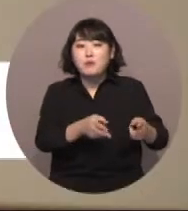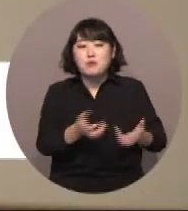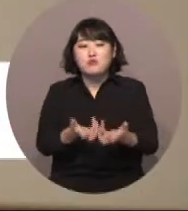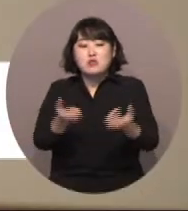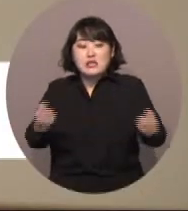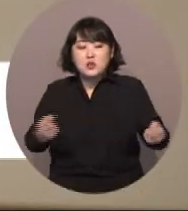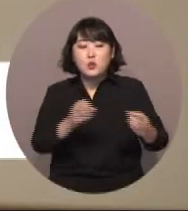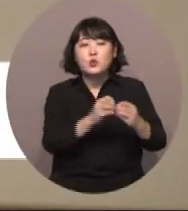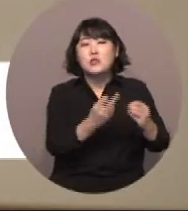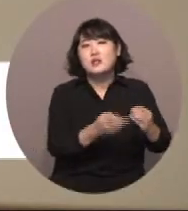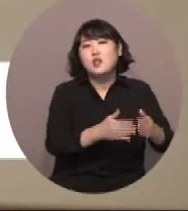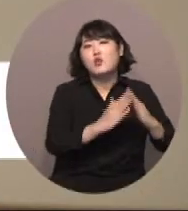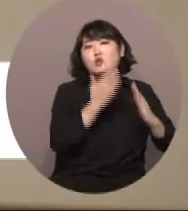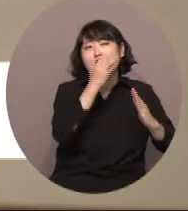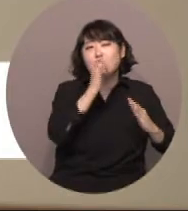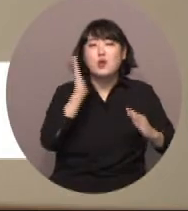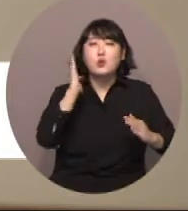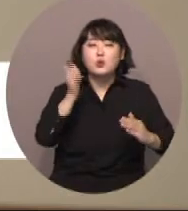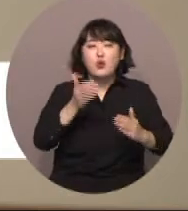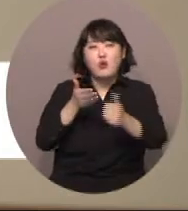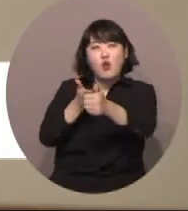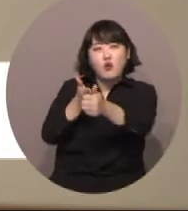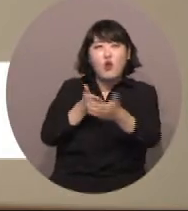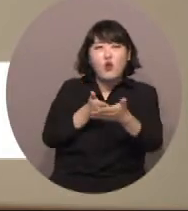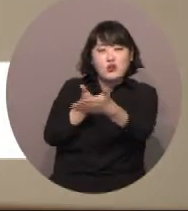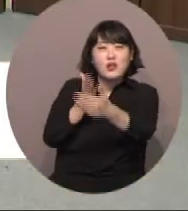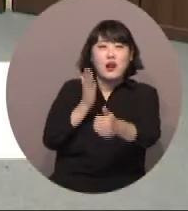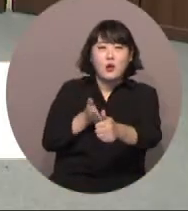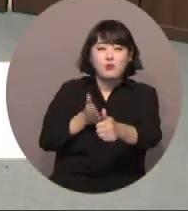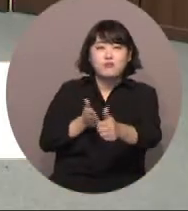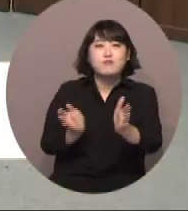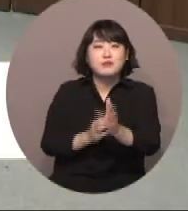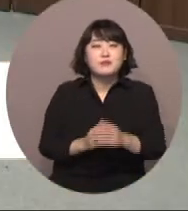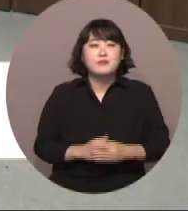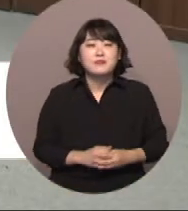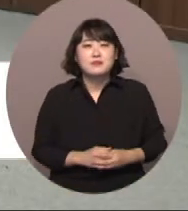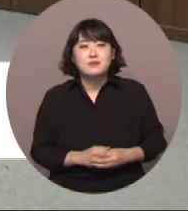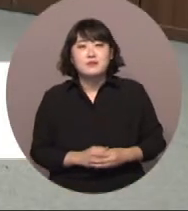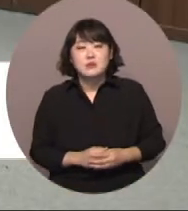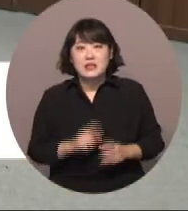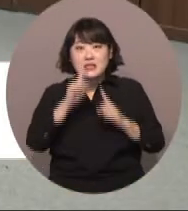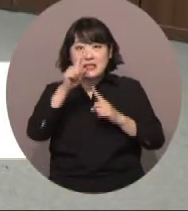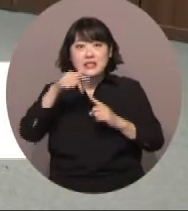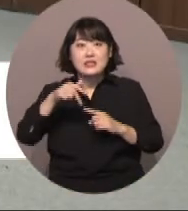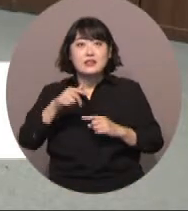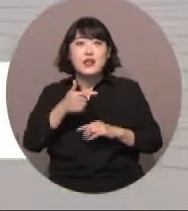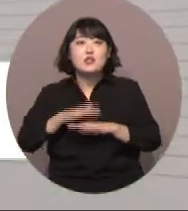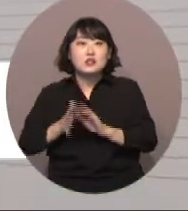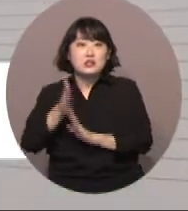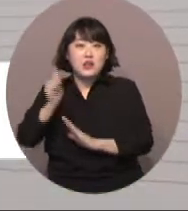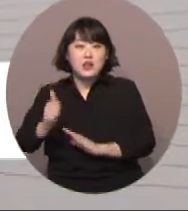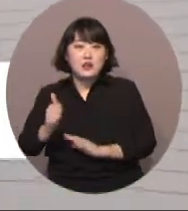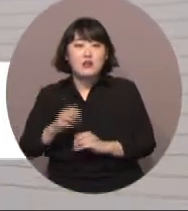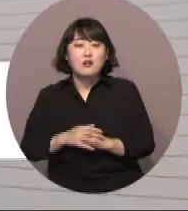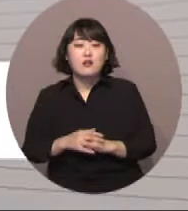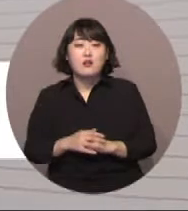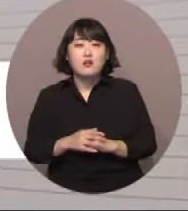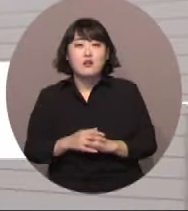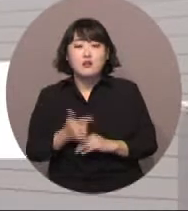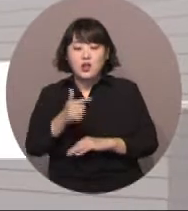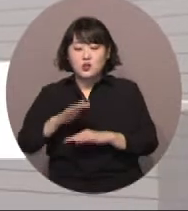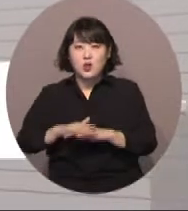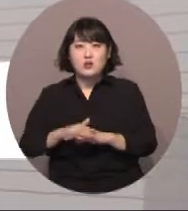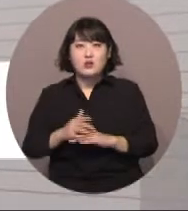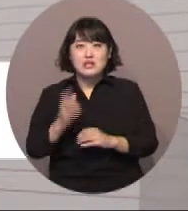수 있도록 대통령께 건의해달라고 요청했다고 밝혔습니다. 이장우 대전시장은 지난 21일 방사청 대전